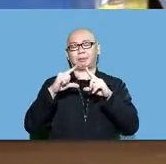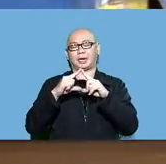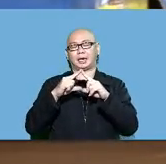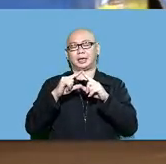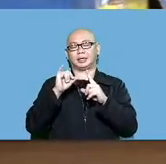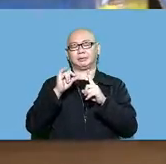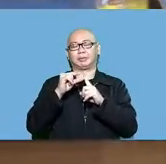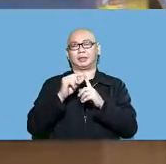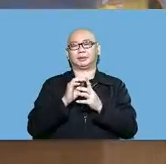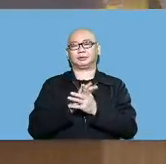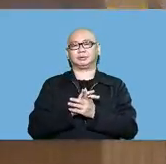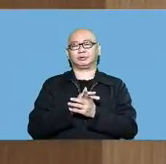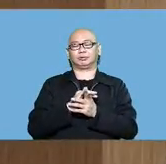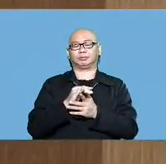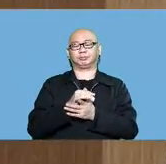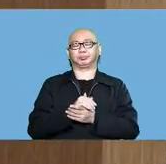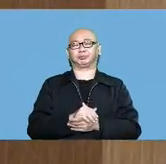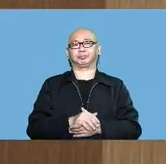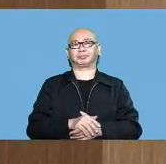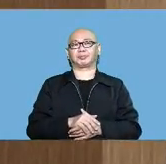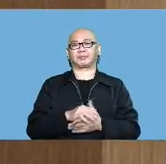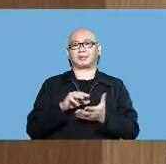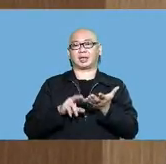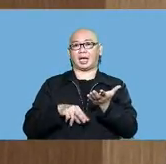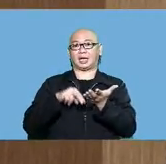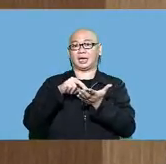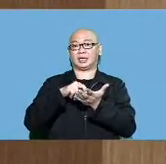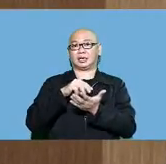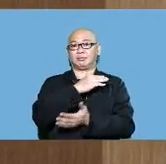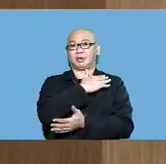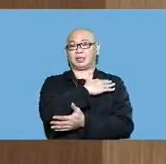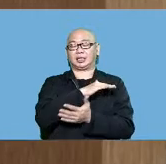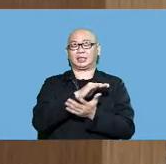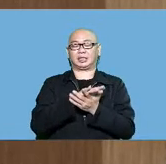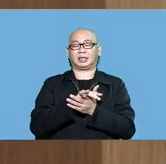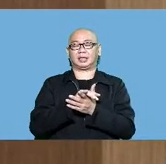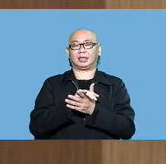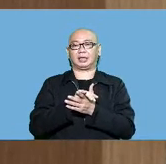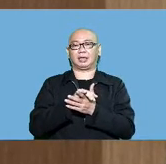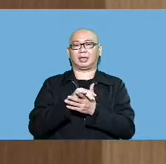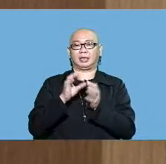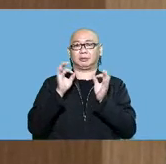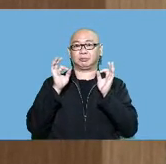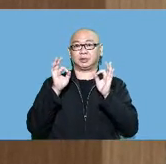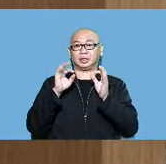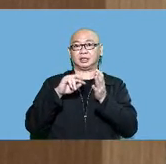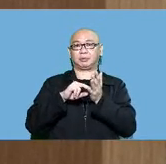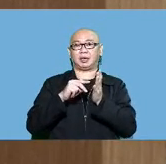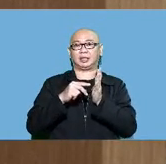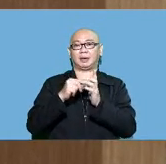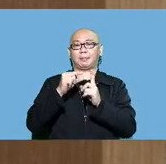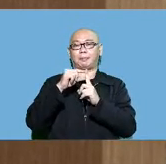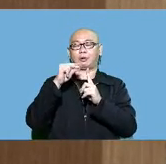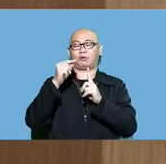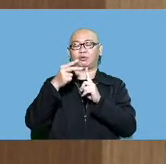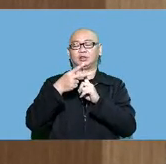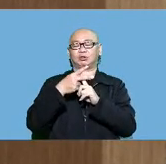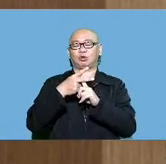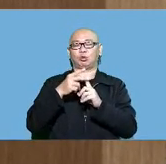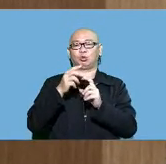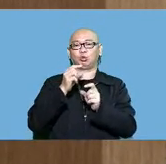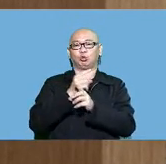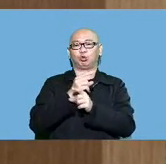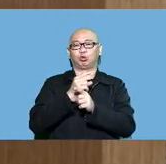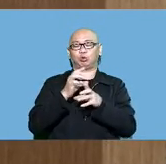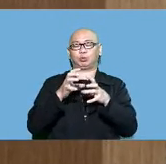Negeri Semarang. Kenaikan jabatan akademik fungsional dosen sebagai profesor, guru